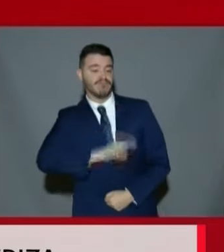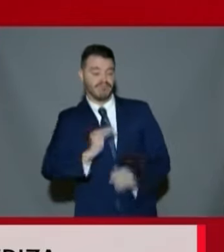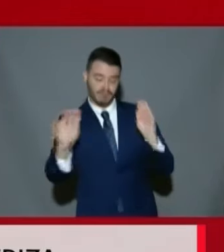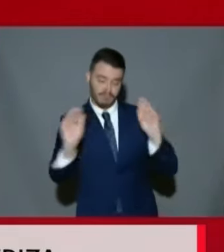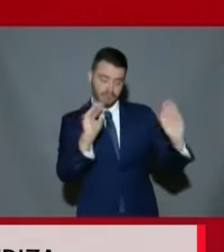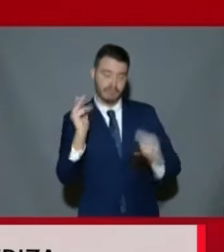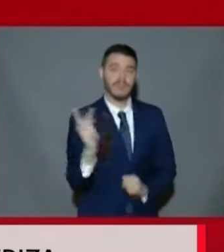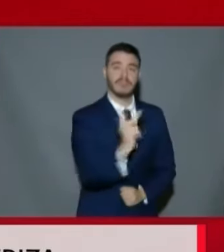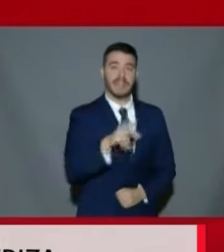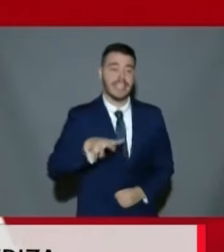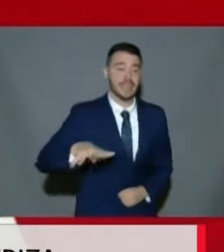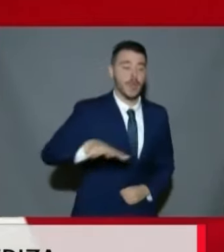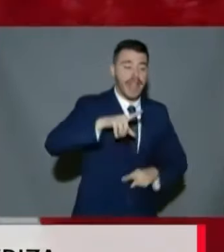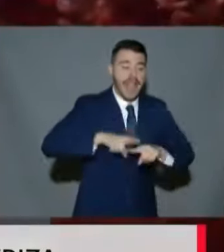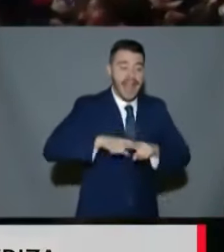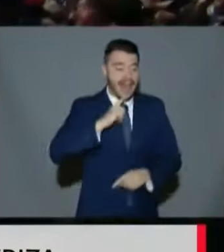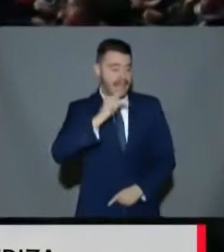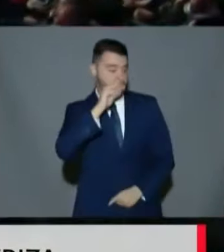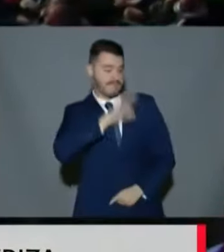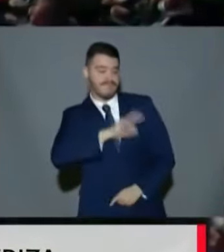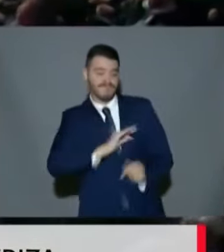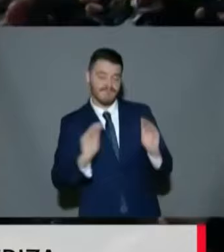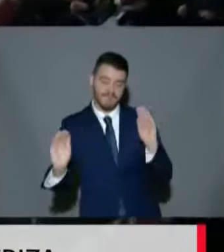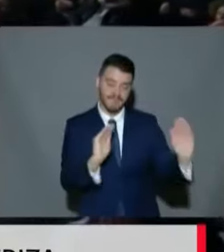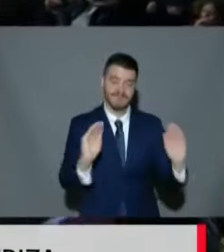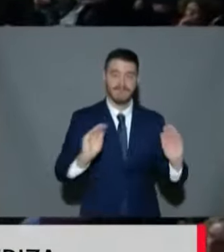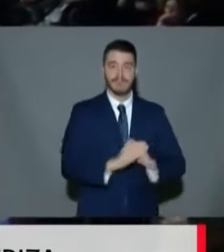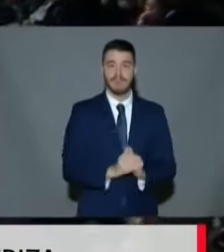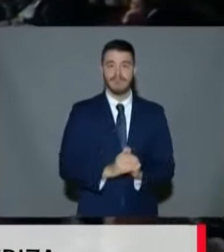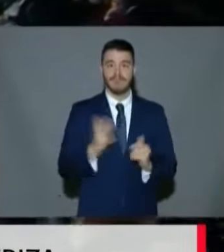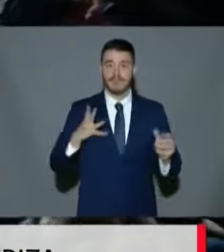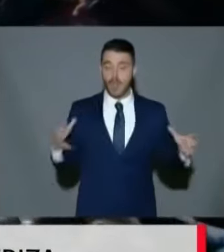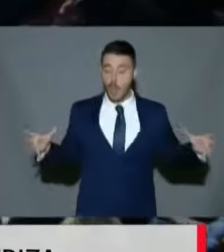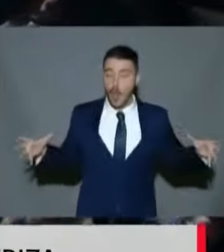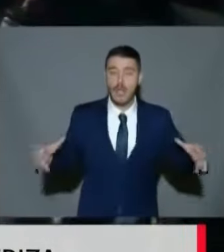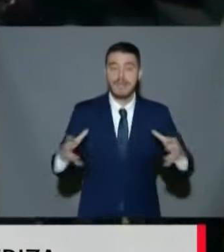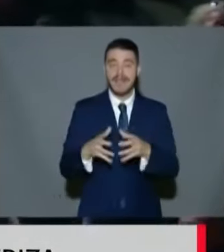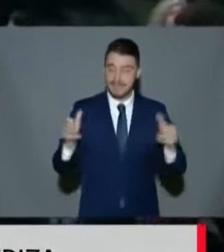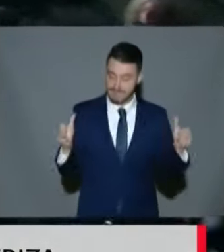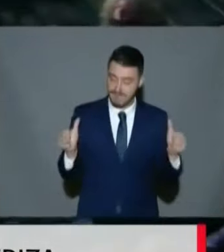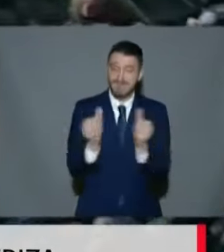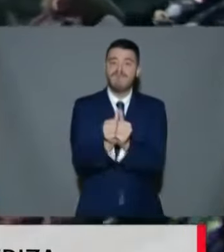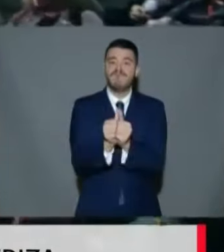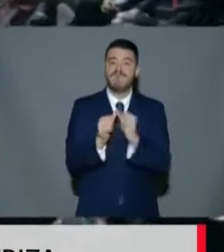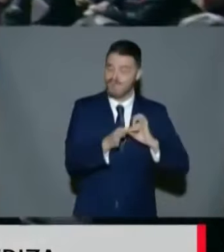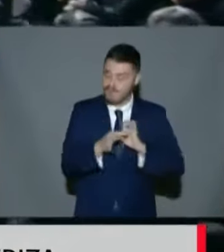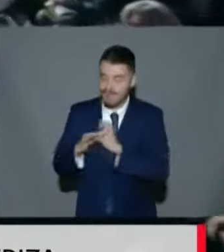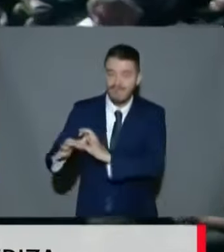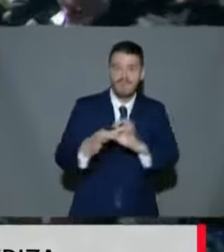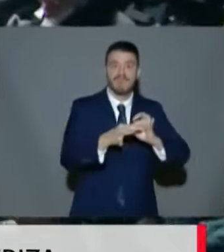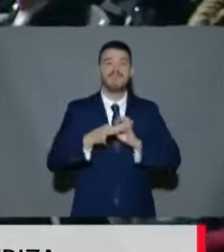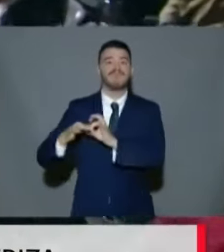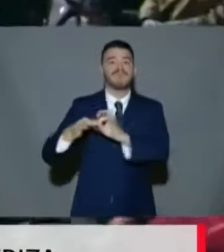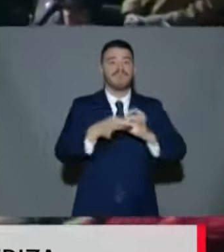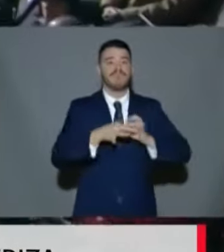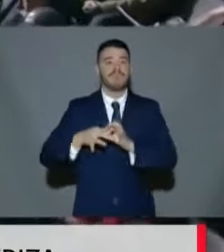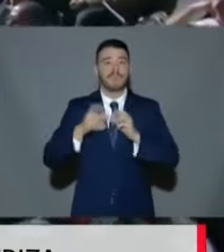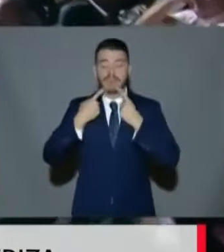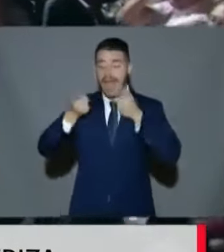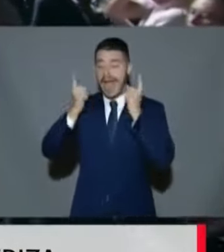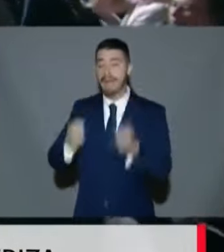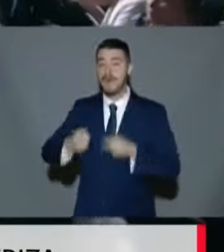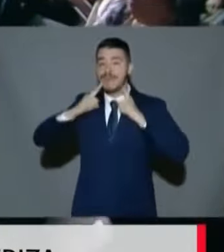χώρας, με συντροφικότητα, με συλλογικότητα και με εργαλείο της θέσης και της αποφάσης